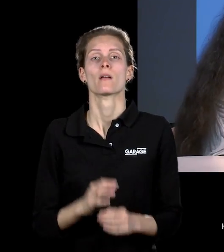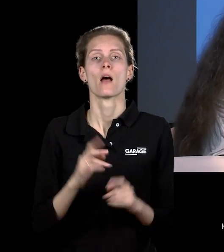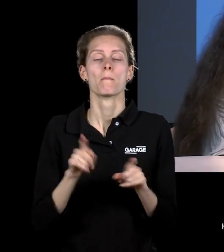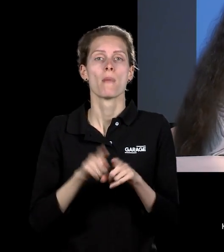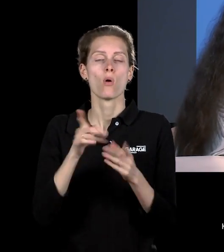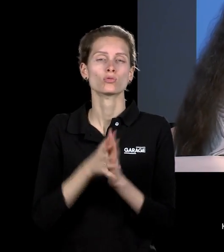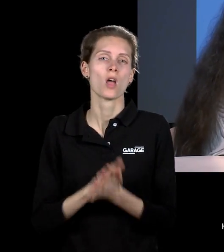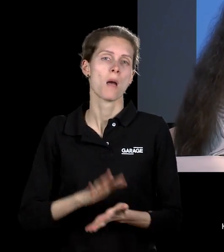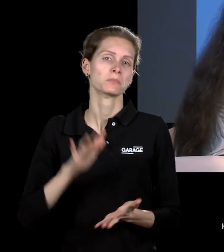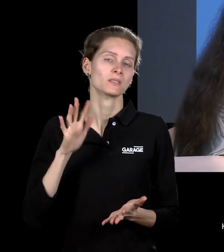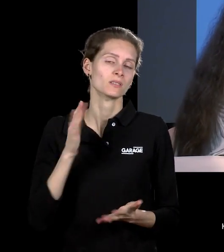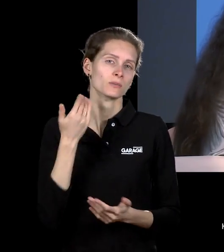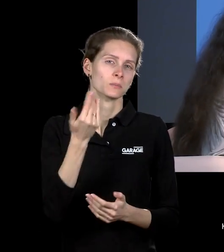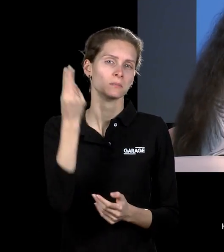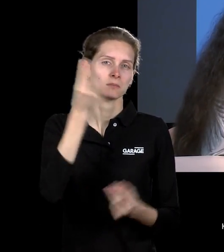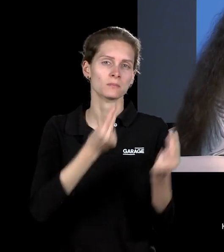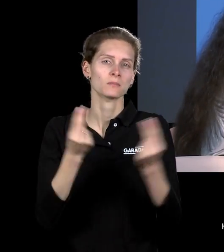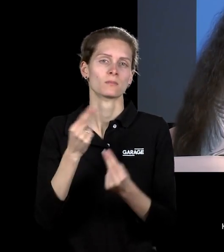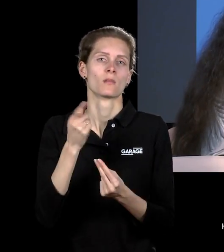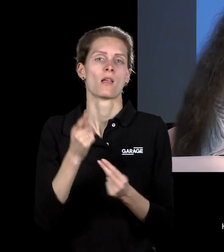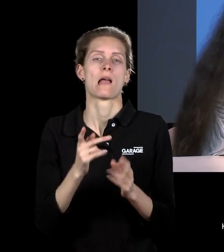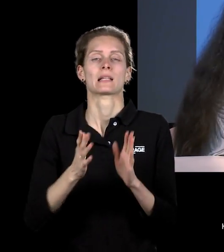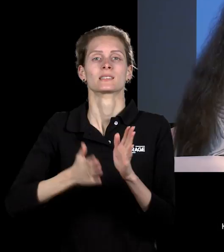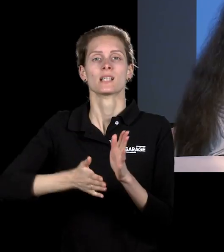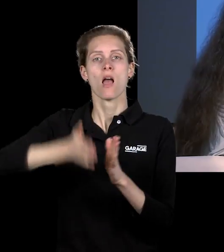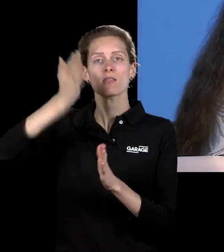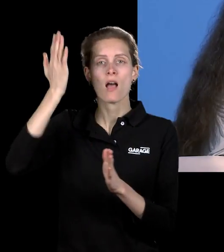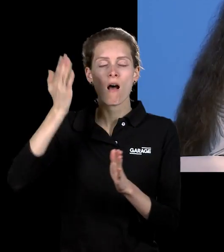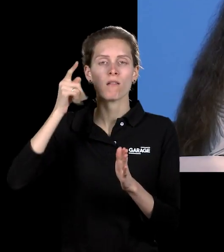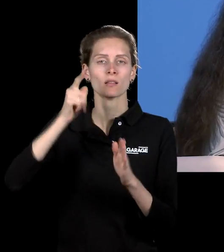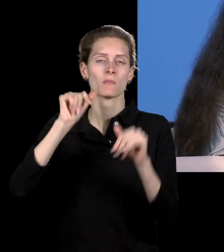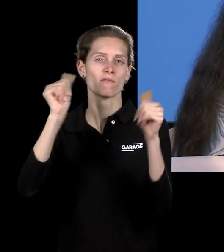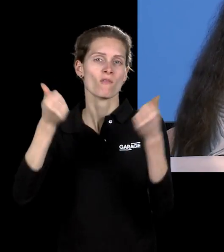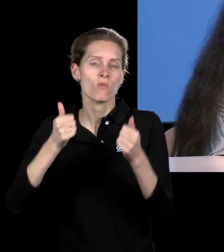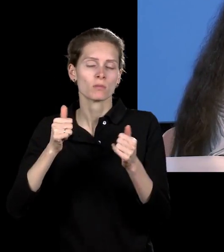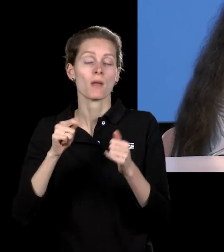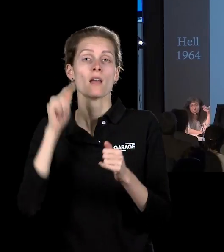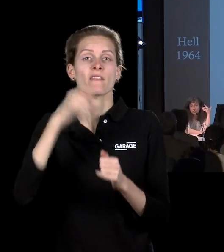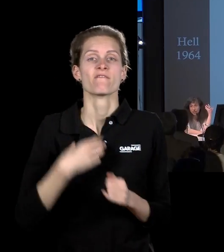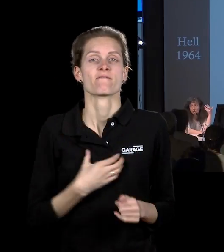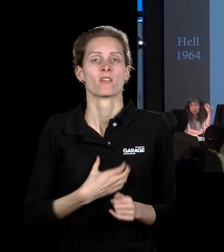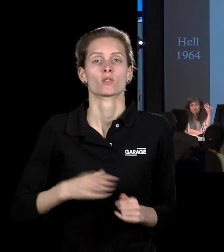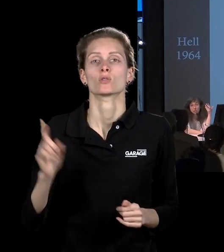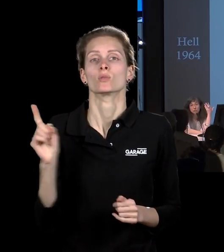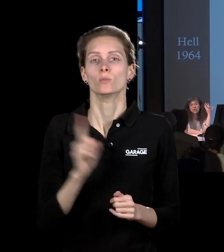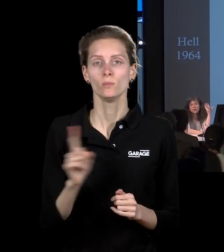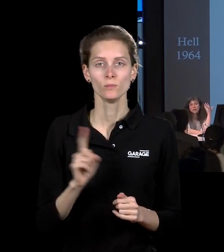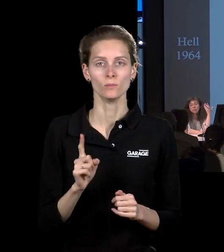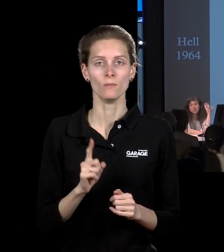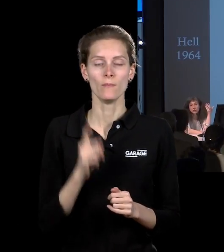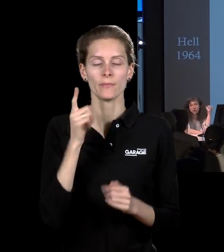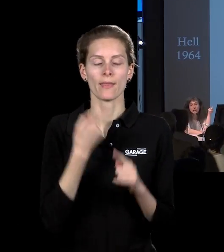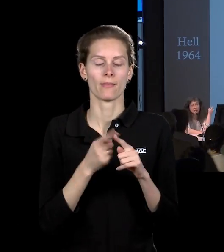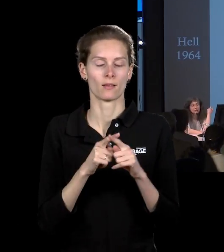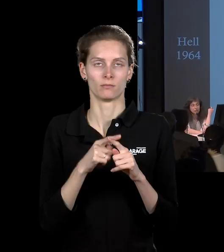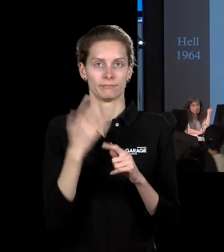пустыне, каких-то тех же самых коробок, каких-то странных архитектурных форм. Но важно в нем то, что это действительно почти